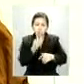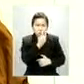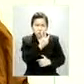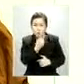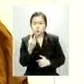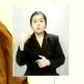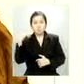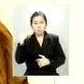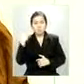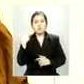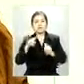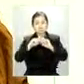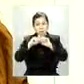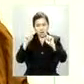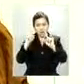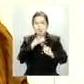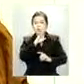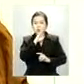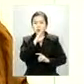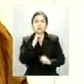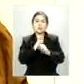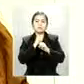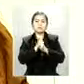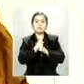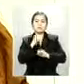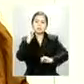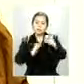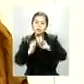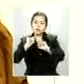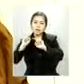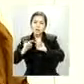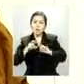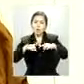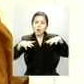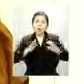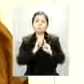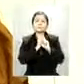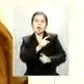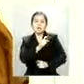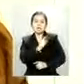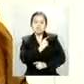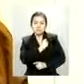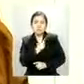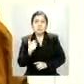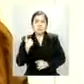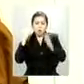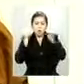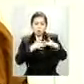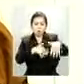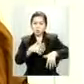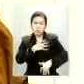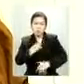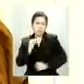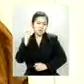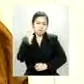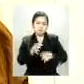กับศาสนาที่เขารักแล้วมันไม่สมควรแน่นอนแหละต้องมีคนออกมาต่อต้านต้องมีคนออกมาปกป้องมันเป็นกลไกธรรมชาติอยู่แ